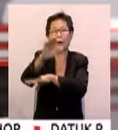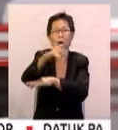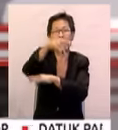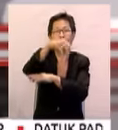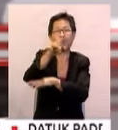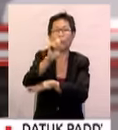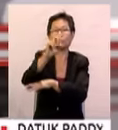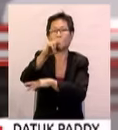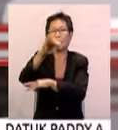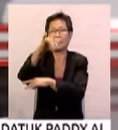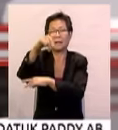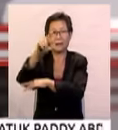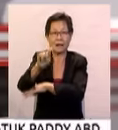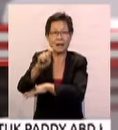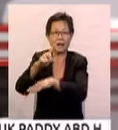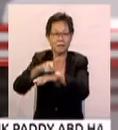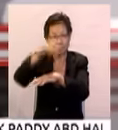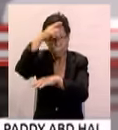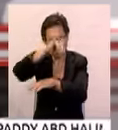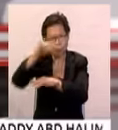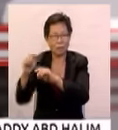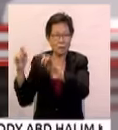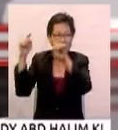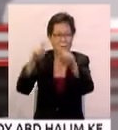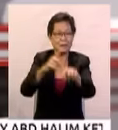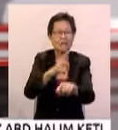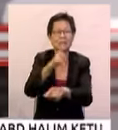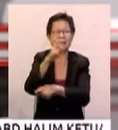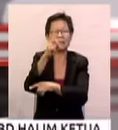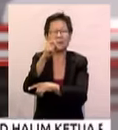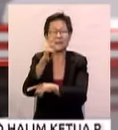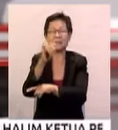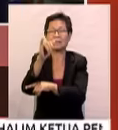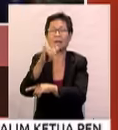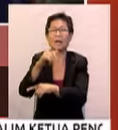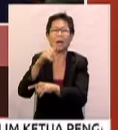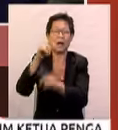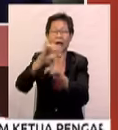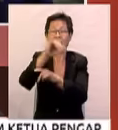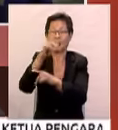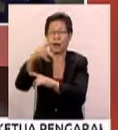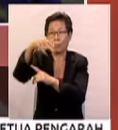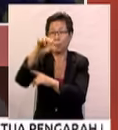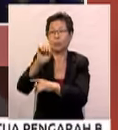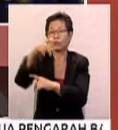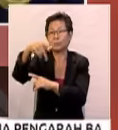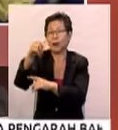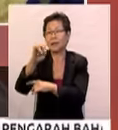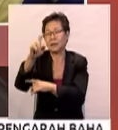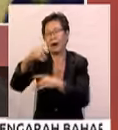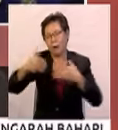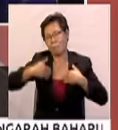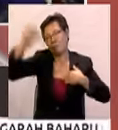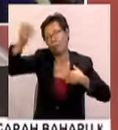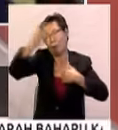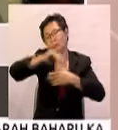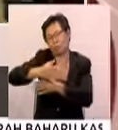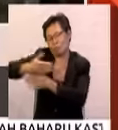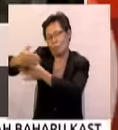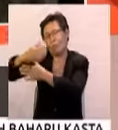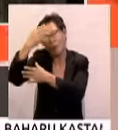di Putrajaya. Ketibaan Tun Dr. Siti Hasmah disambut ahli jawatankuasa Puspanita. Beliau turut menyampaikan ucapan serta